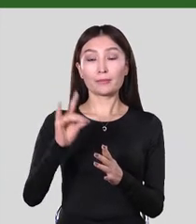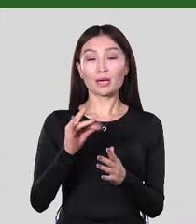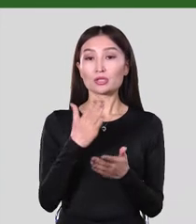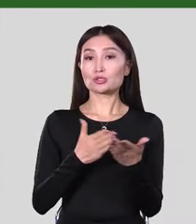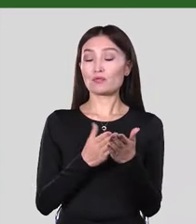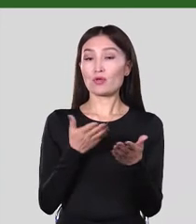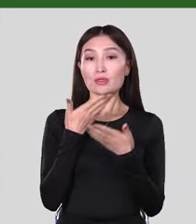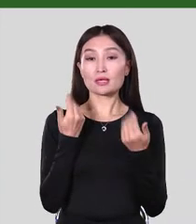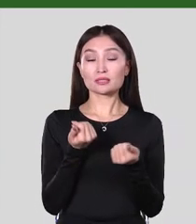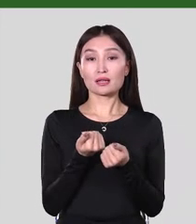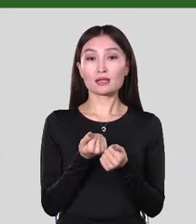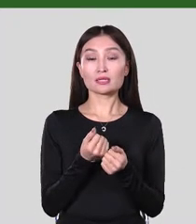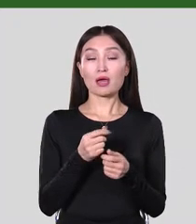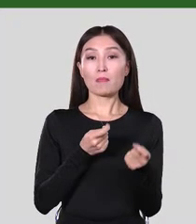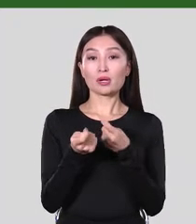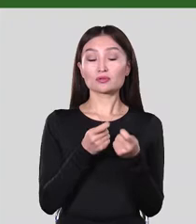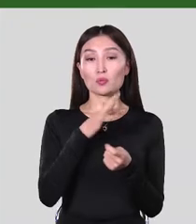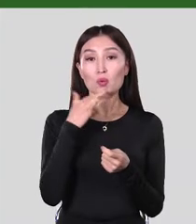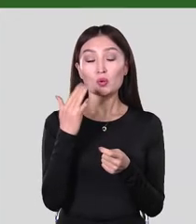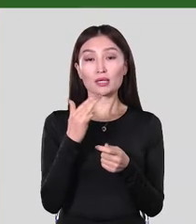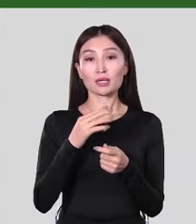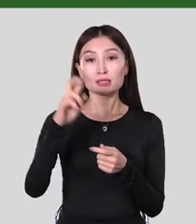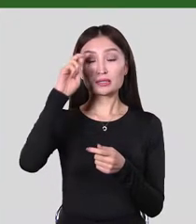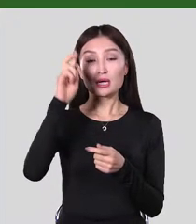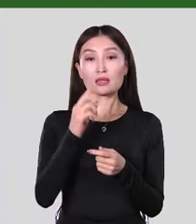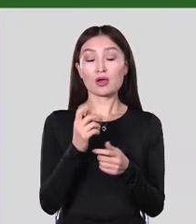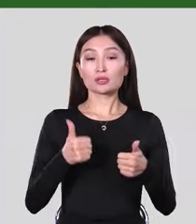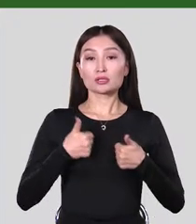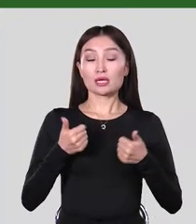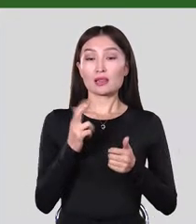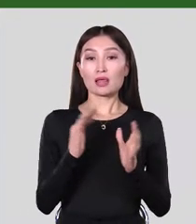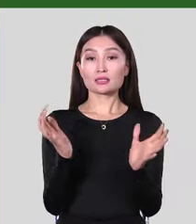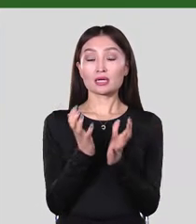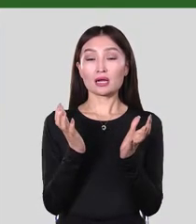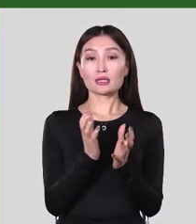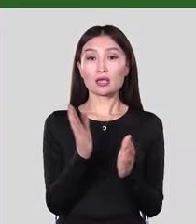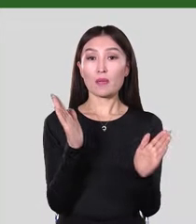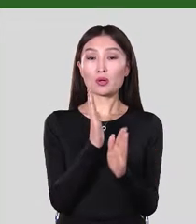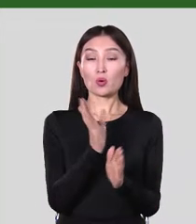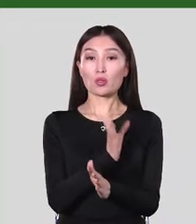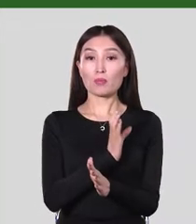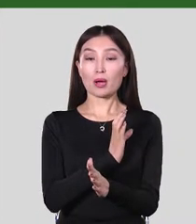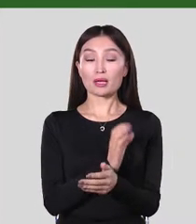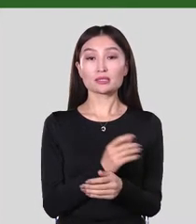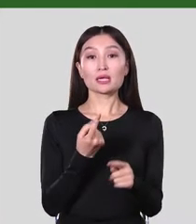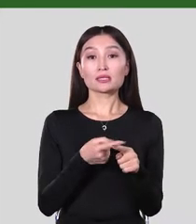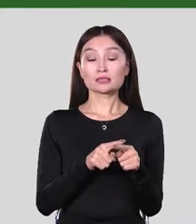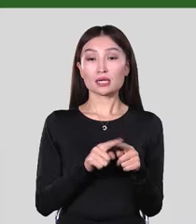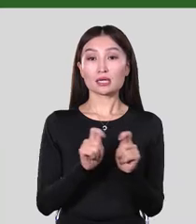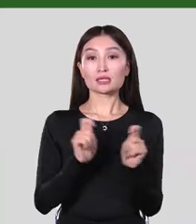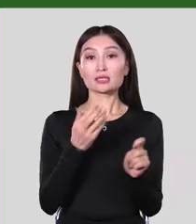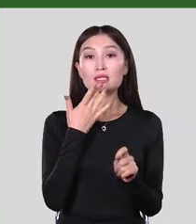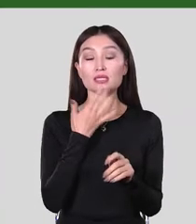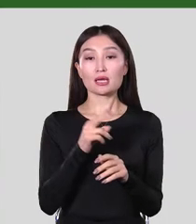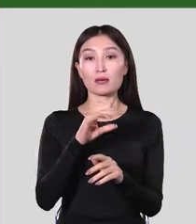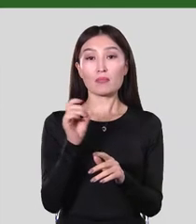Правительства многих стран материка предпринимают усилия для сохранения природных богатств. С этой целью создаются